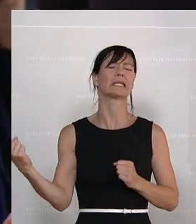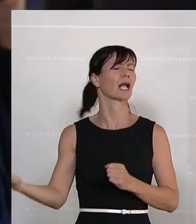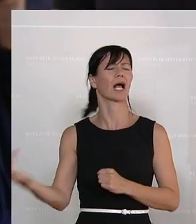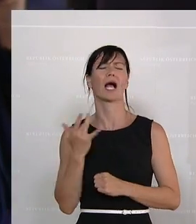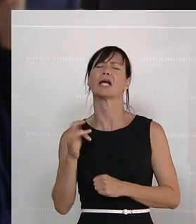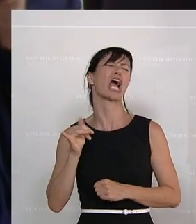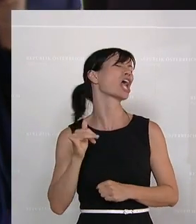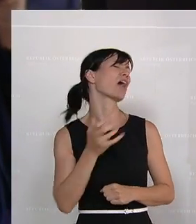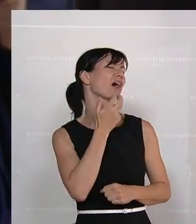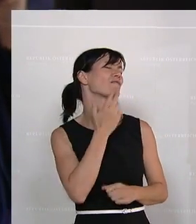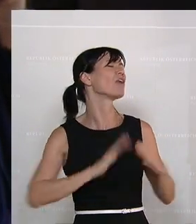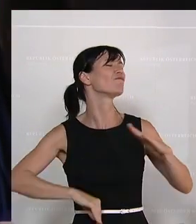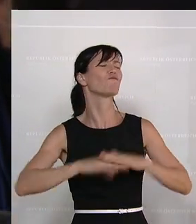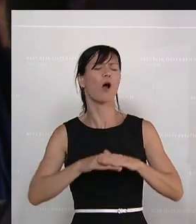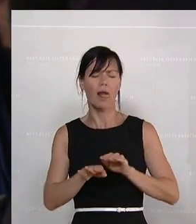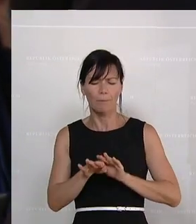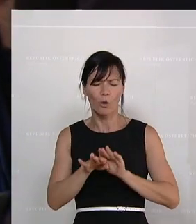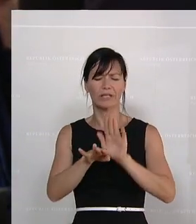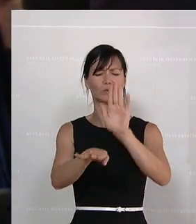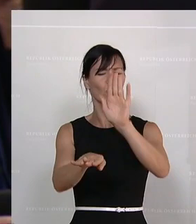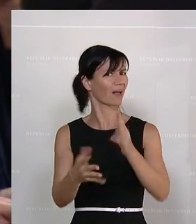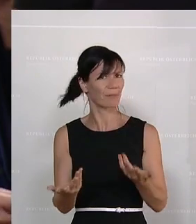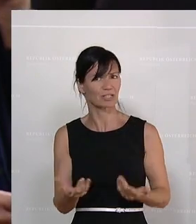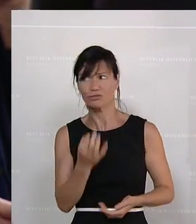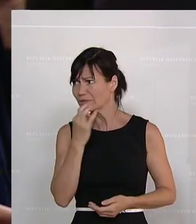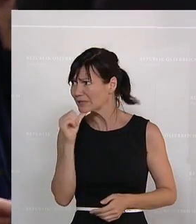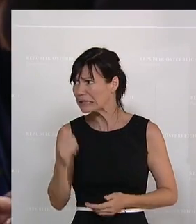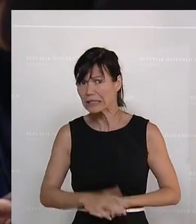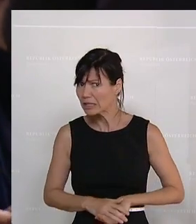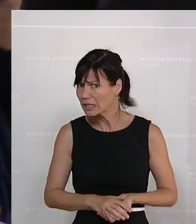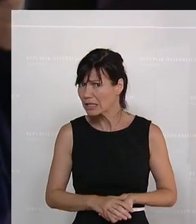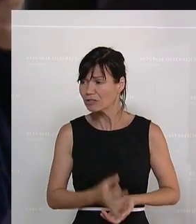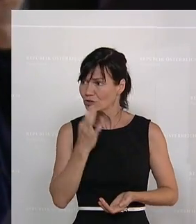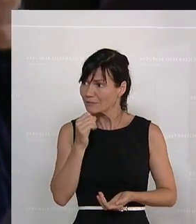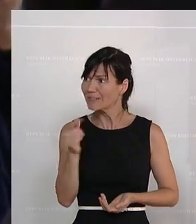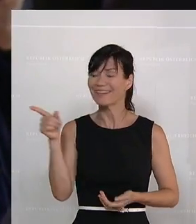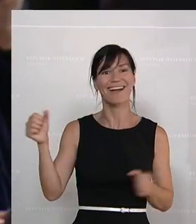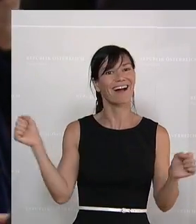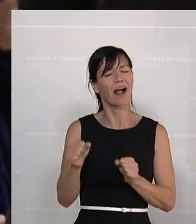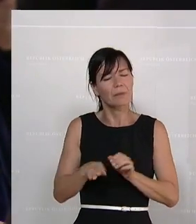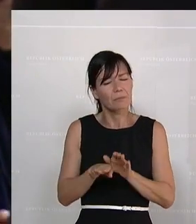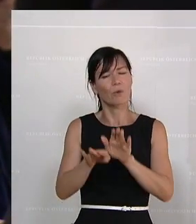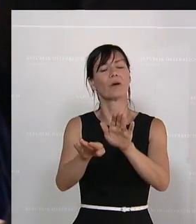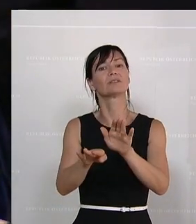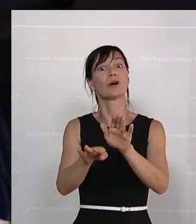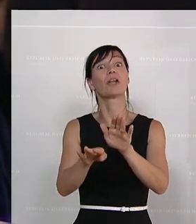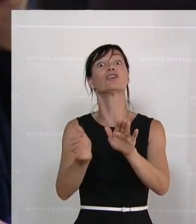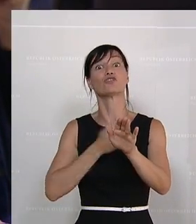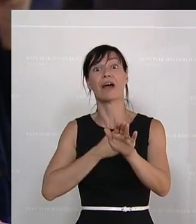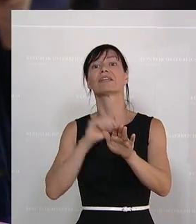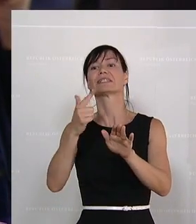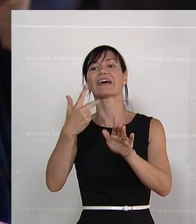und ich liegt er falsch das problem ist der einwand stimmt halt nicht was sie tun ist dass sie die kalte progression nur zu zwei drittel automatisch